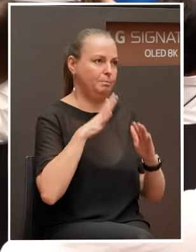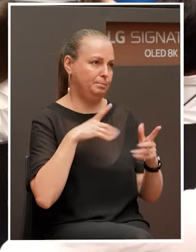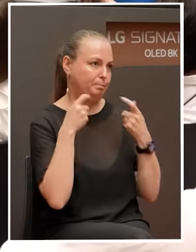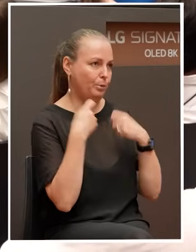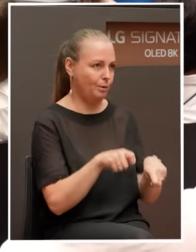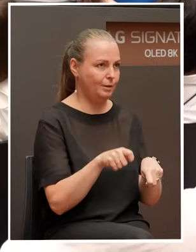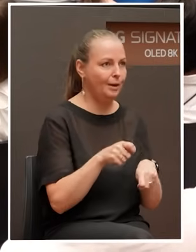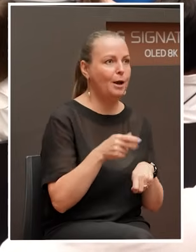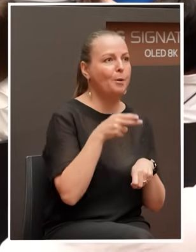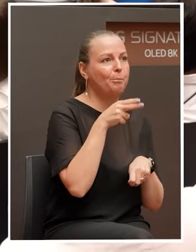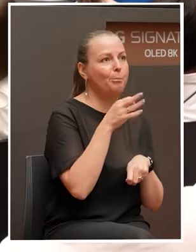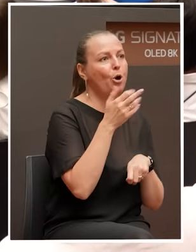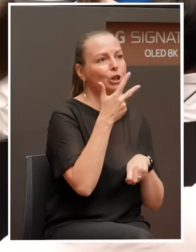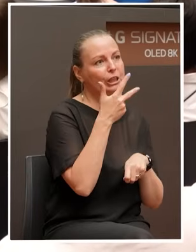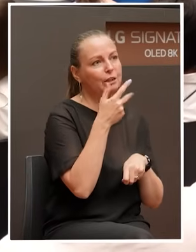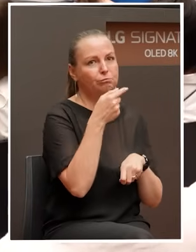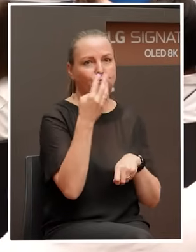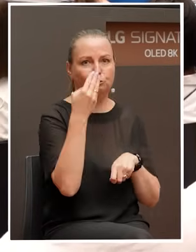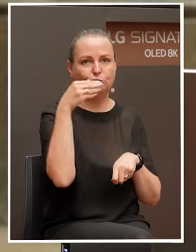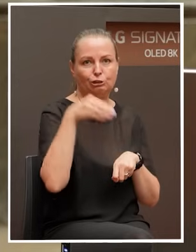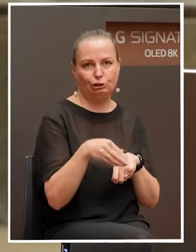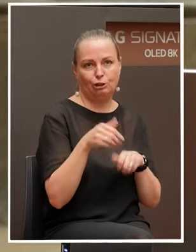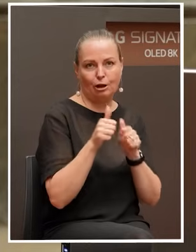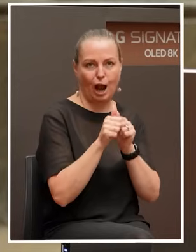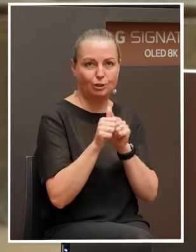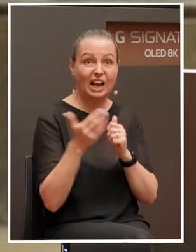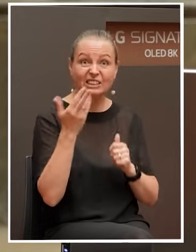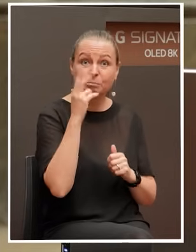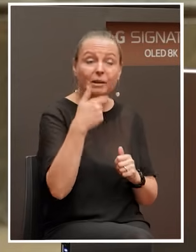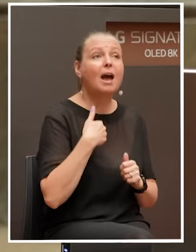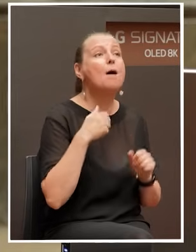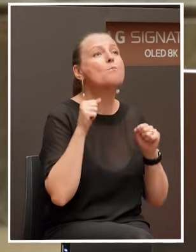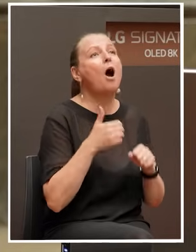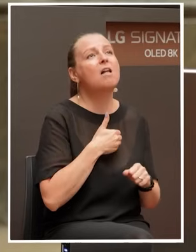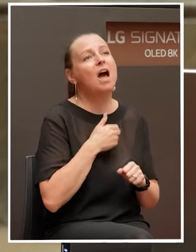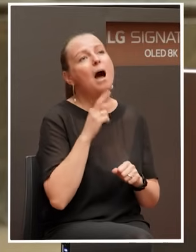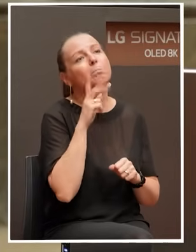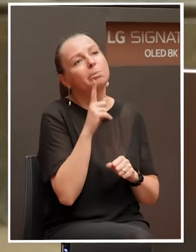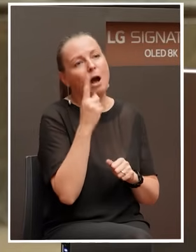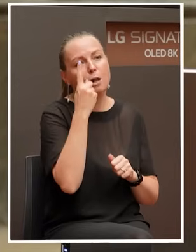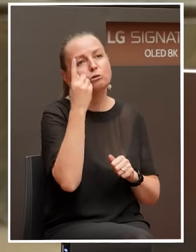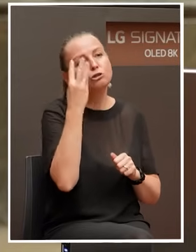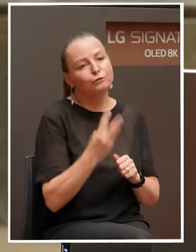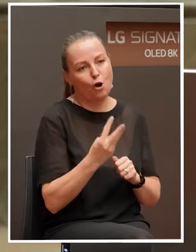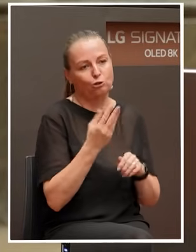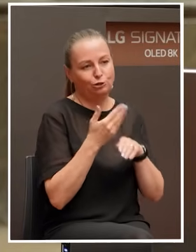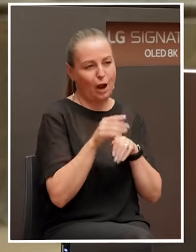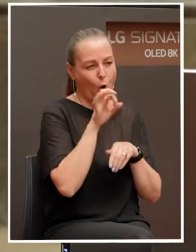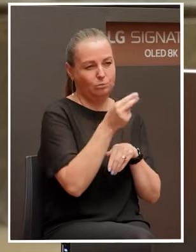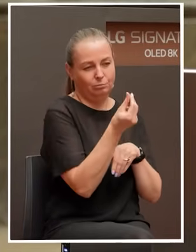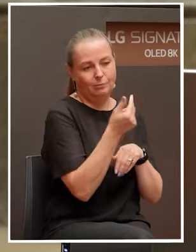по 3 или 4 тысячи каждая. Если бы я мог продать хотя бы за четвертую часть, я был бы счастлив».